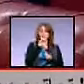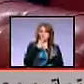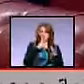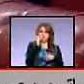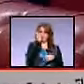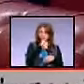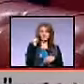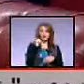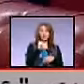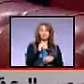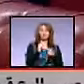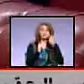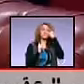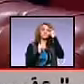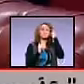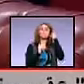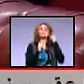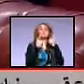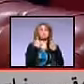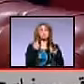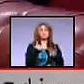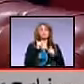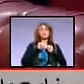رحت الاستاذ شريف عرف المكتب، ف